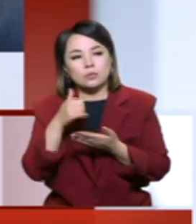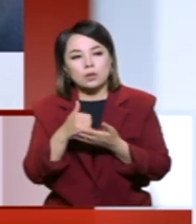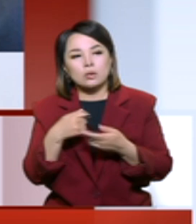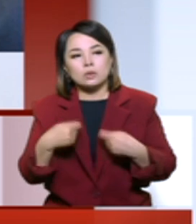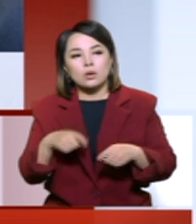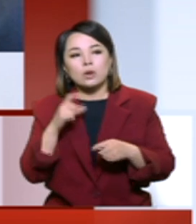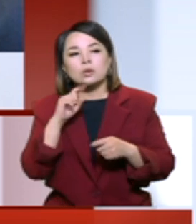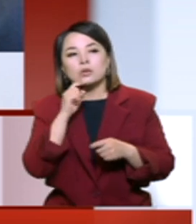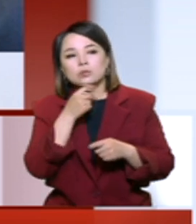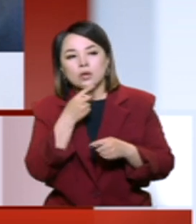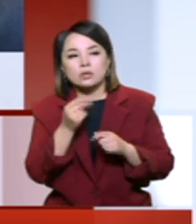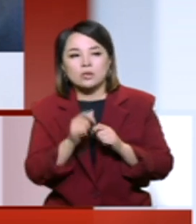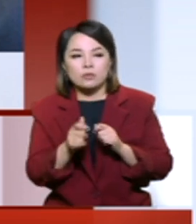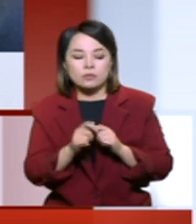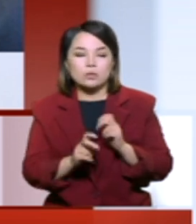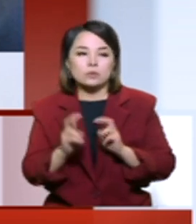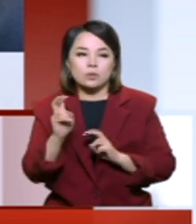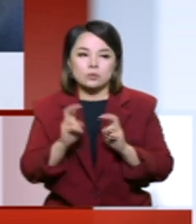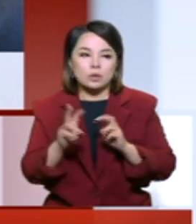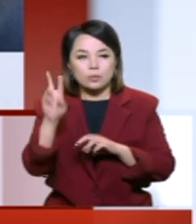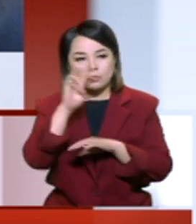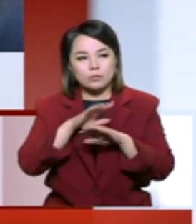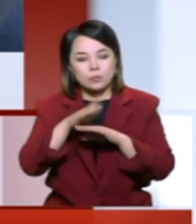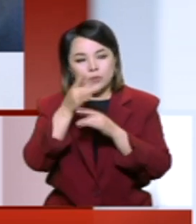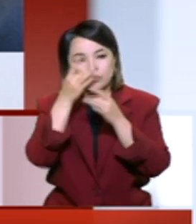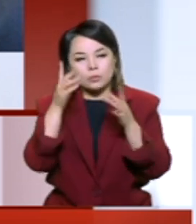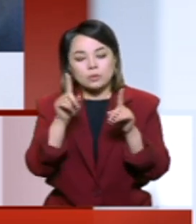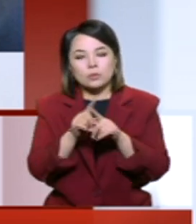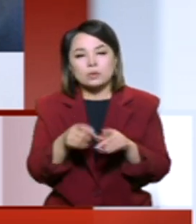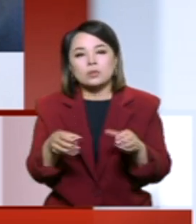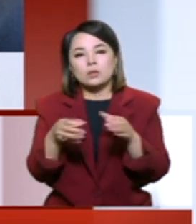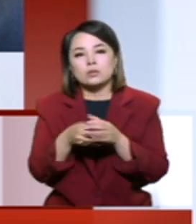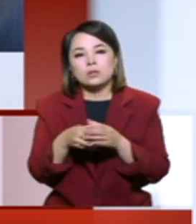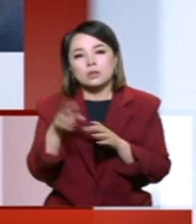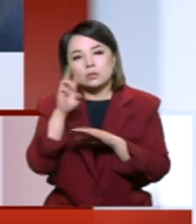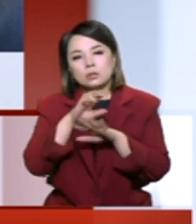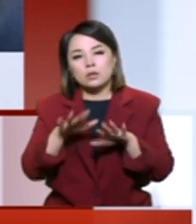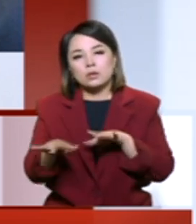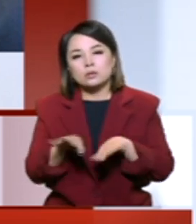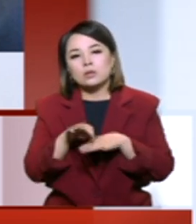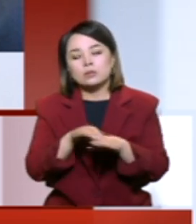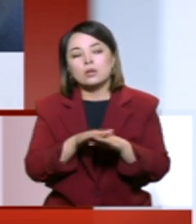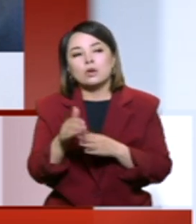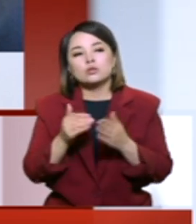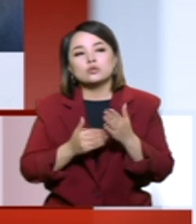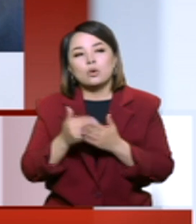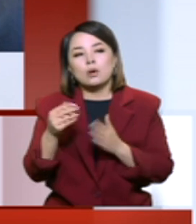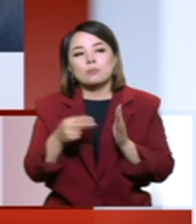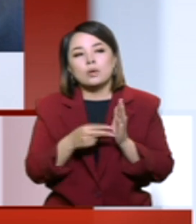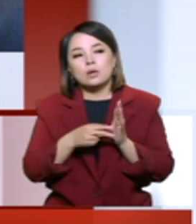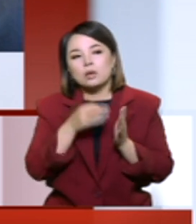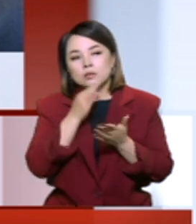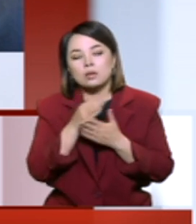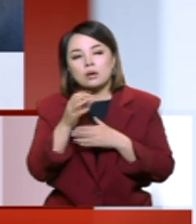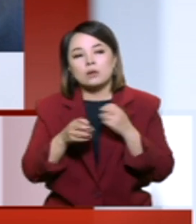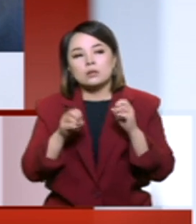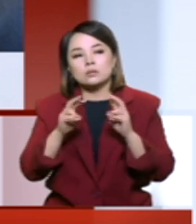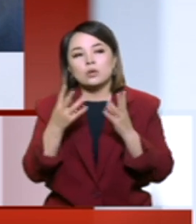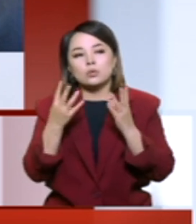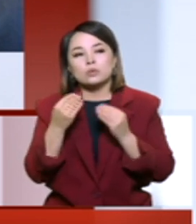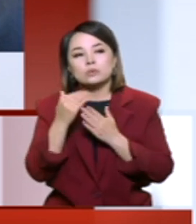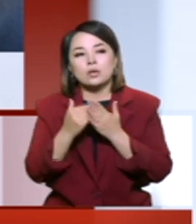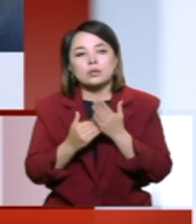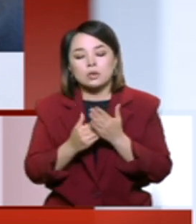сауда-экономикалық, инвестициялық, өнеркәсіптік және мәдени-гуманитарлық салаларда үйлесімді іс-қимылдарын жоғары бағалады. Сонымен қатар халықаралық күн